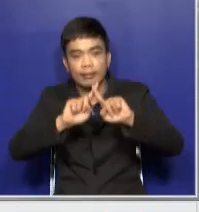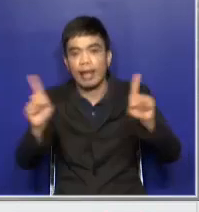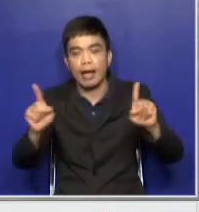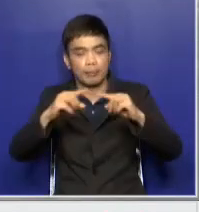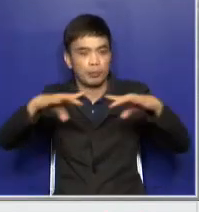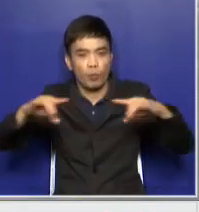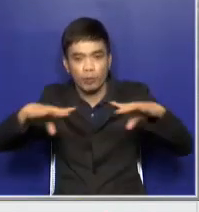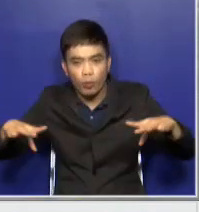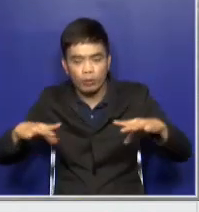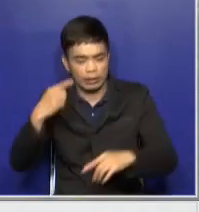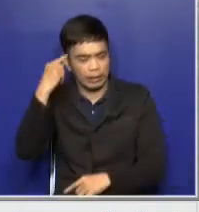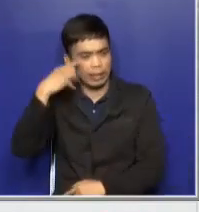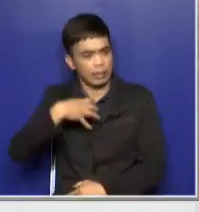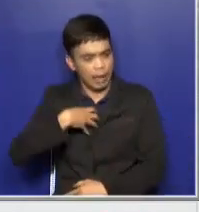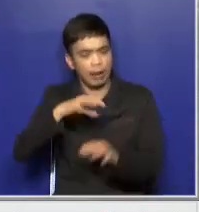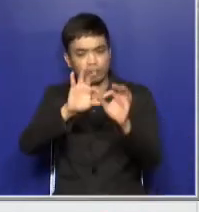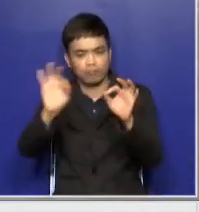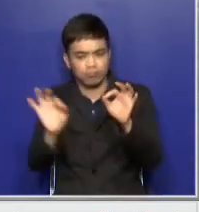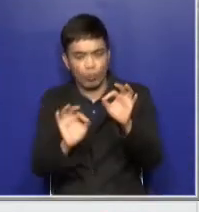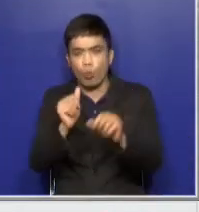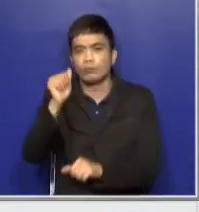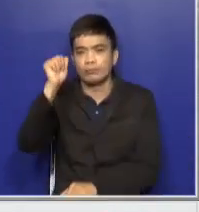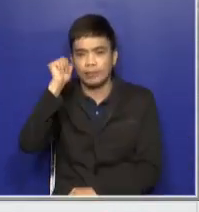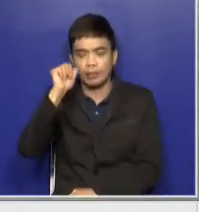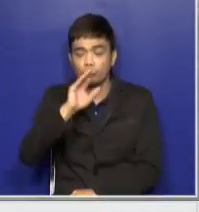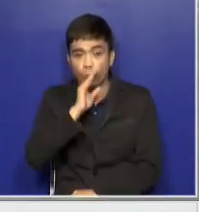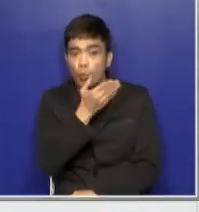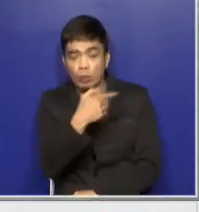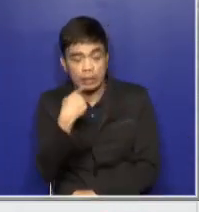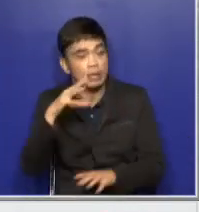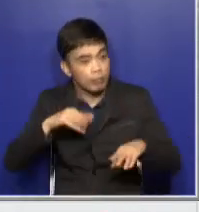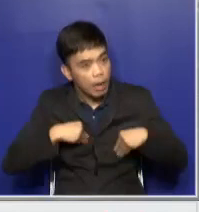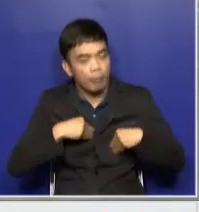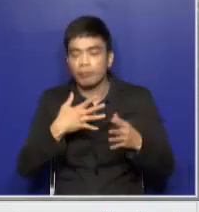ใช้กลับไปใช้ร่างเดิมเอาละคนอื่นเห็นก็แล้วแต่แต่ว่าผมก็คง